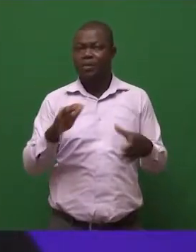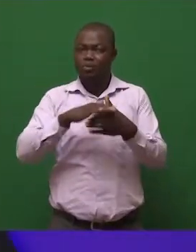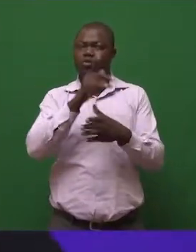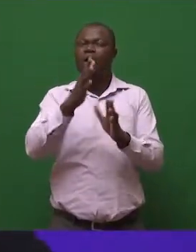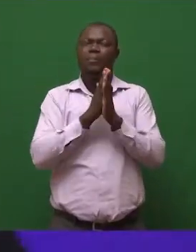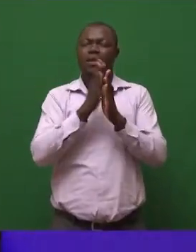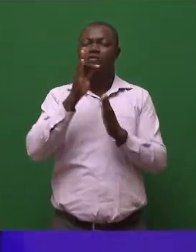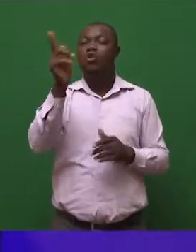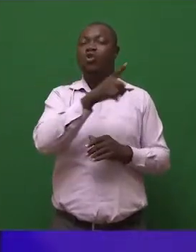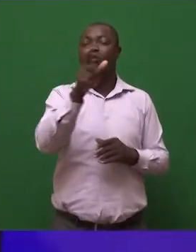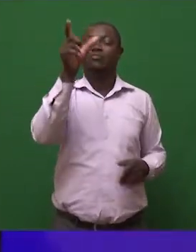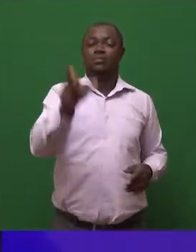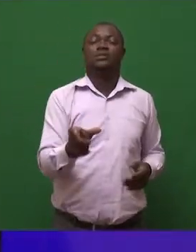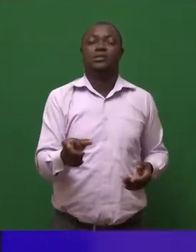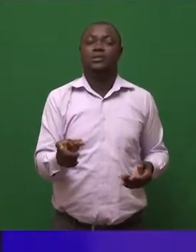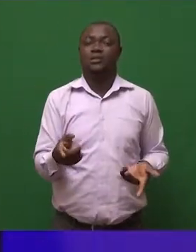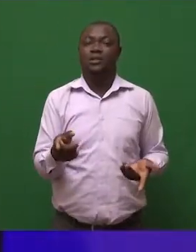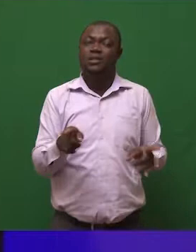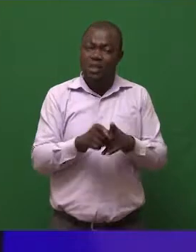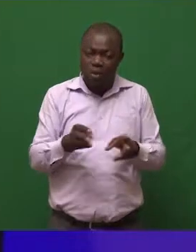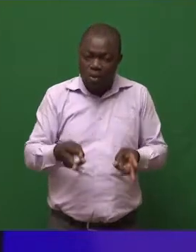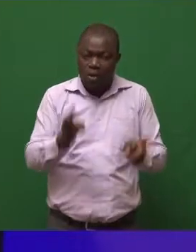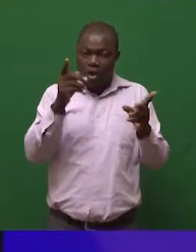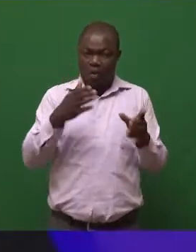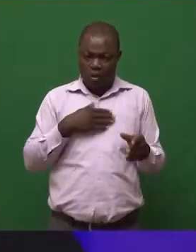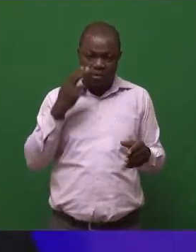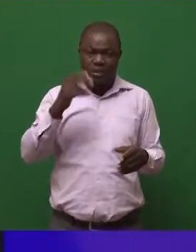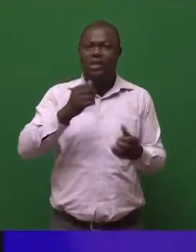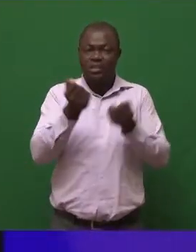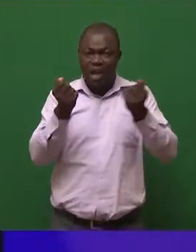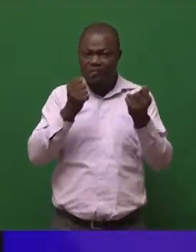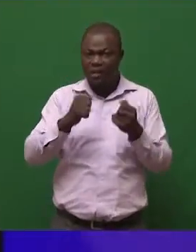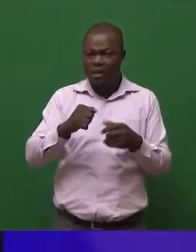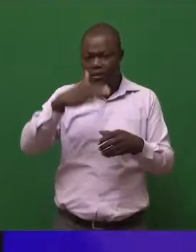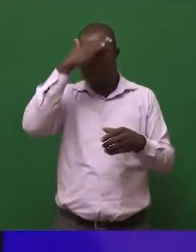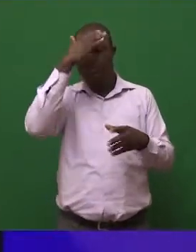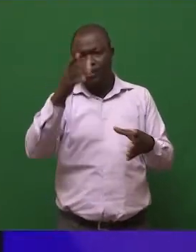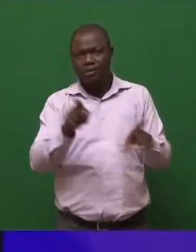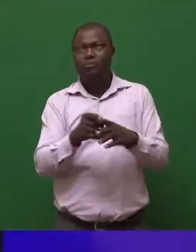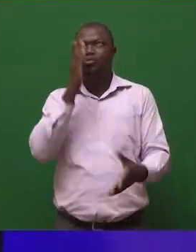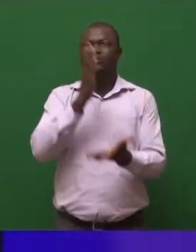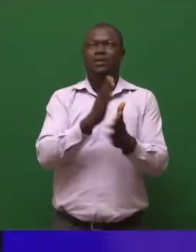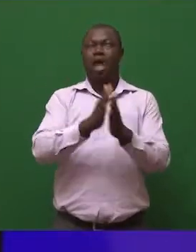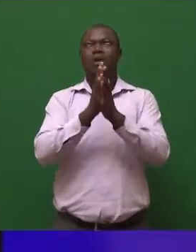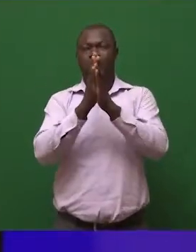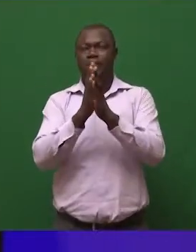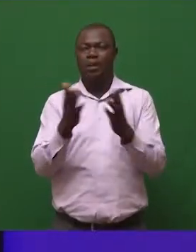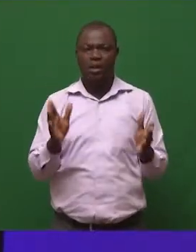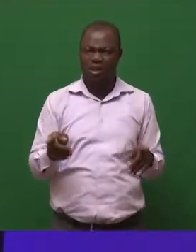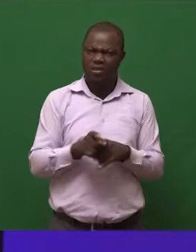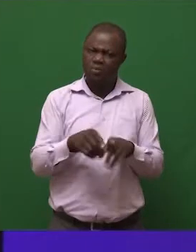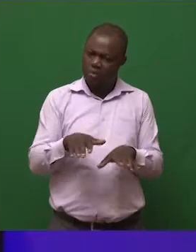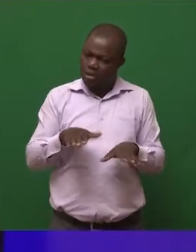utori kunamatira munhu ari wrong majeni messis ndaitwe dhraivha wenyu ari kudhakwa imuri kungonamata aiwaka mukoma